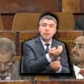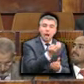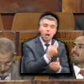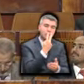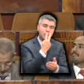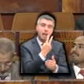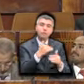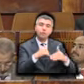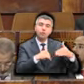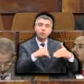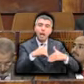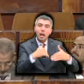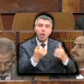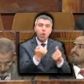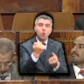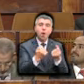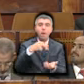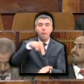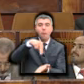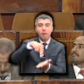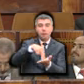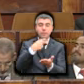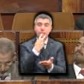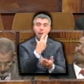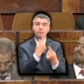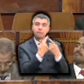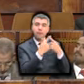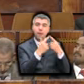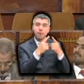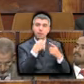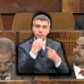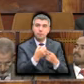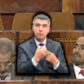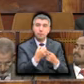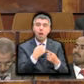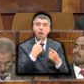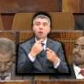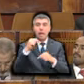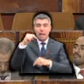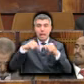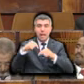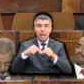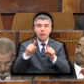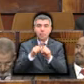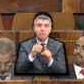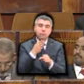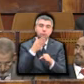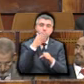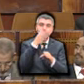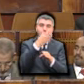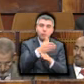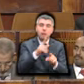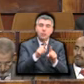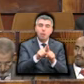على قوتهم اليومي، بل أكثر من ذلك والهدف هو أن حتى المناطق التي يتوجهون إليها سواء